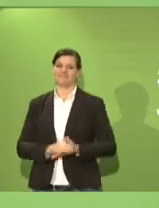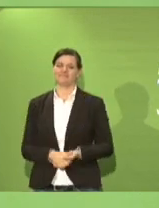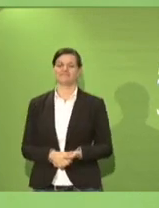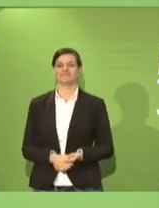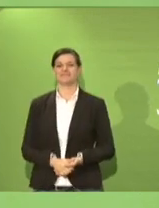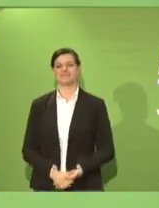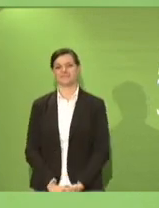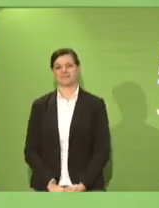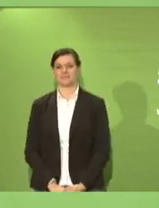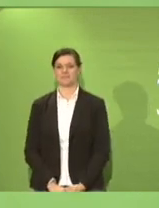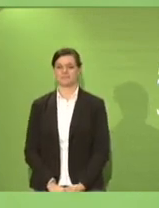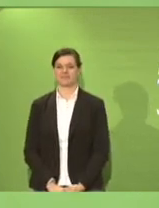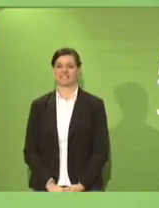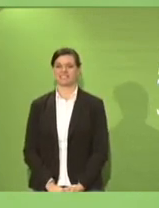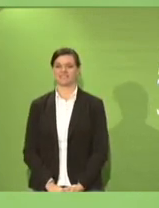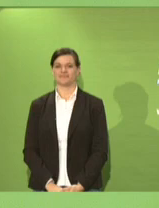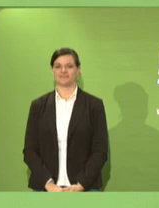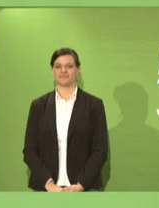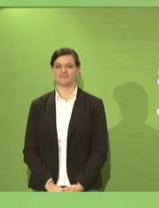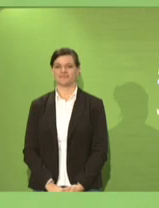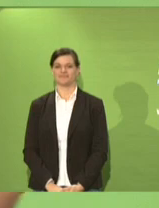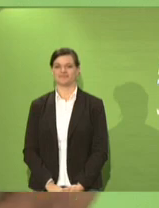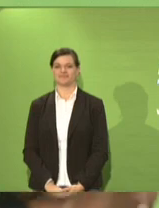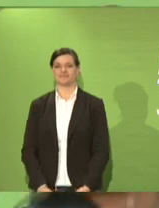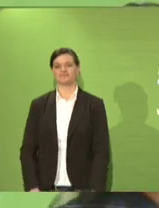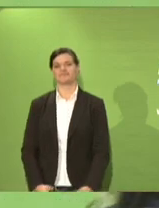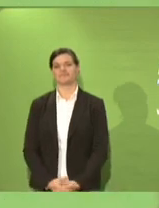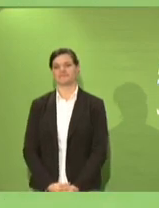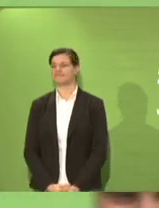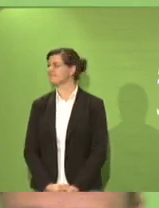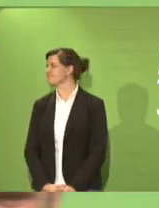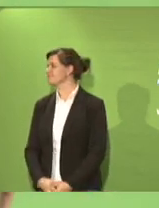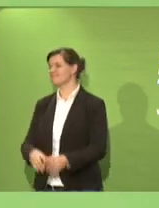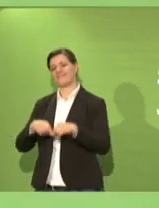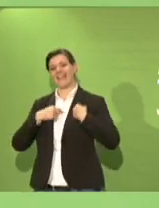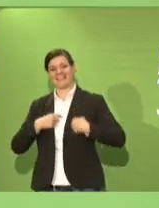Herzlichen Dank.